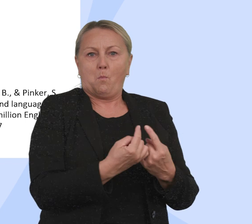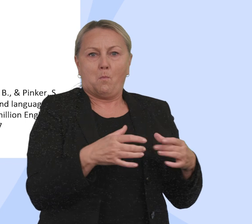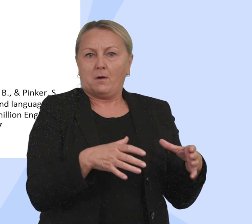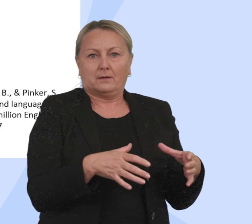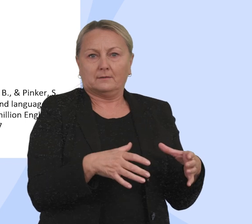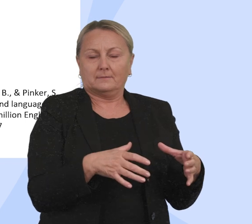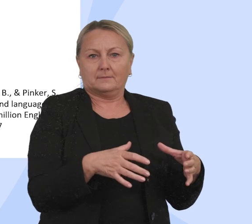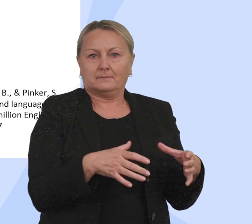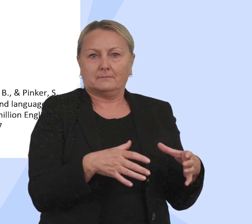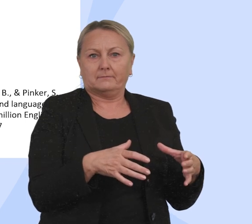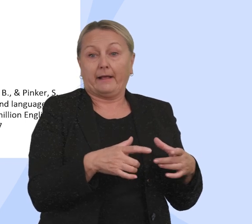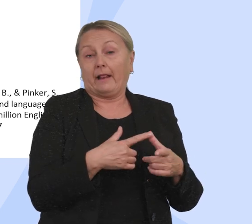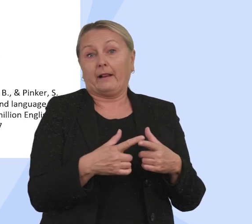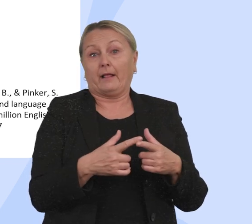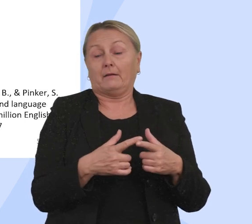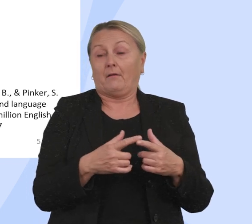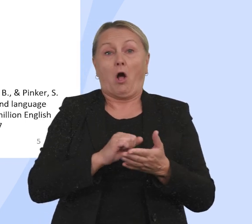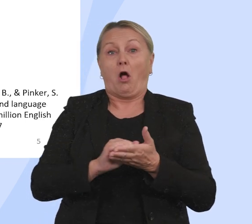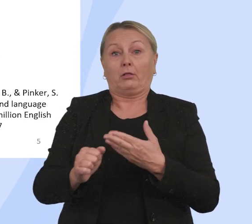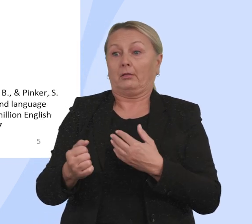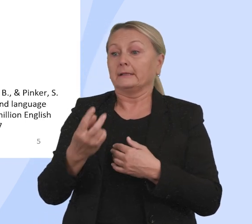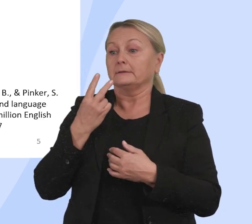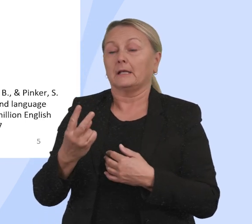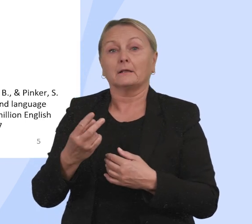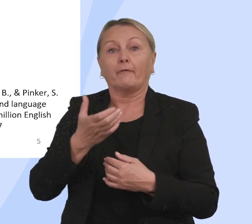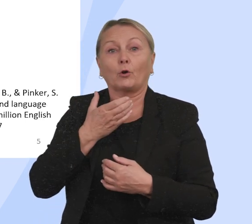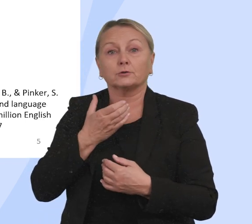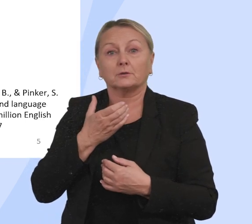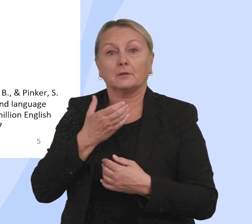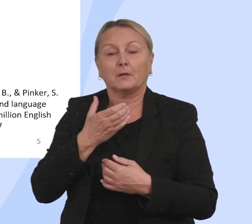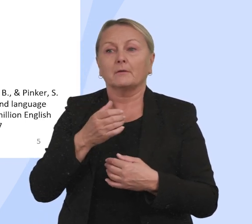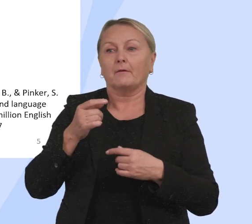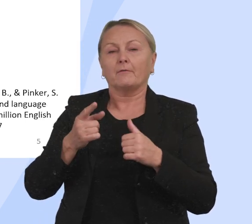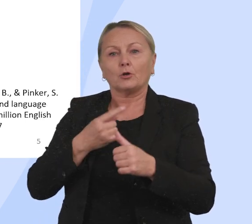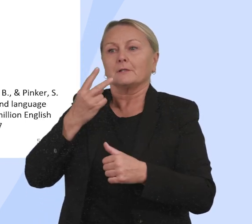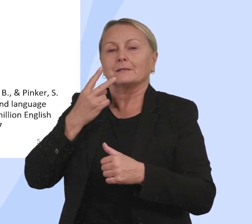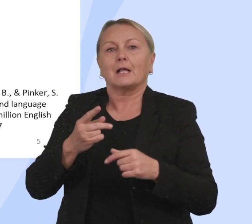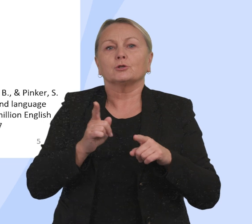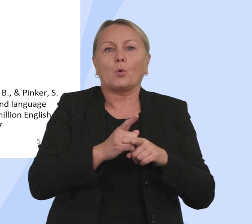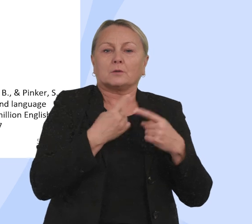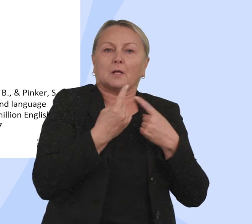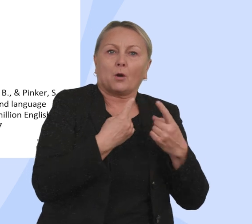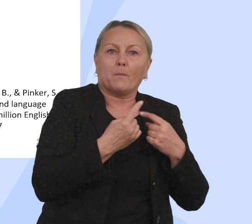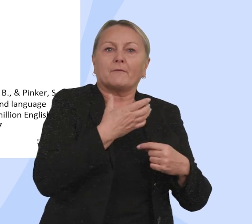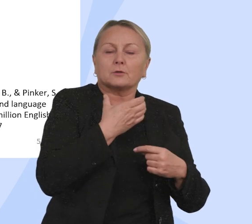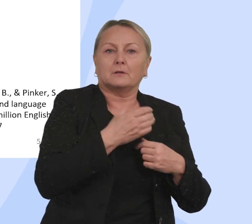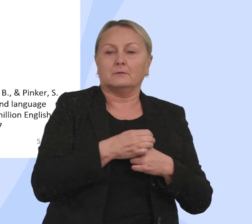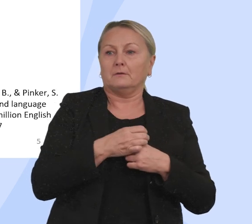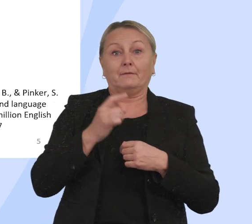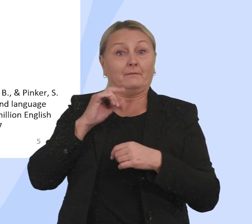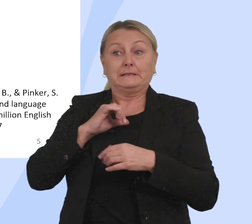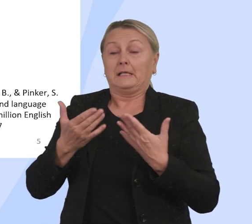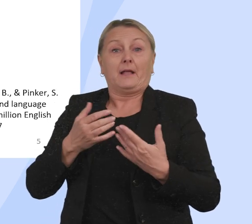frø før, taler om en frø, fordi så ved man faktisk ikke, hvad det er, man taler om. Så når man er i den rigtige